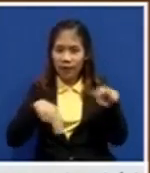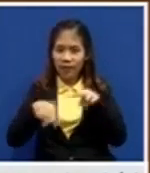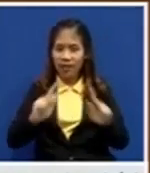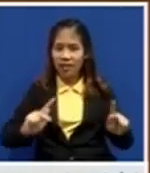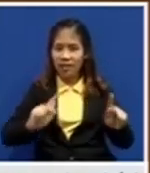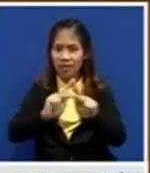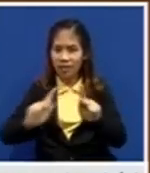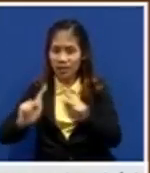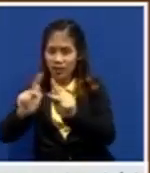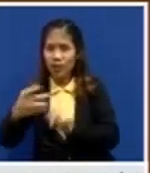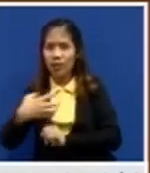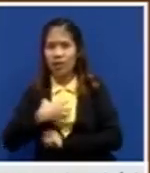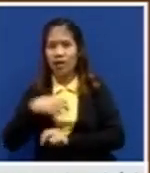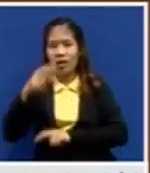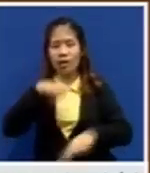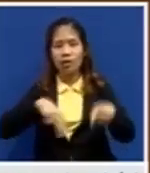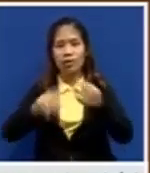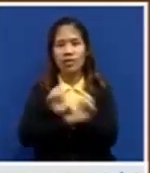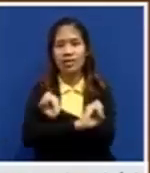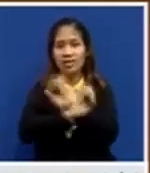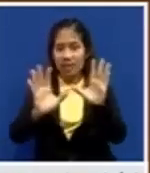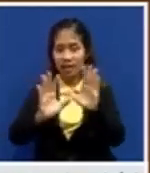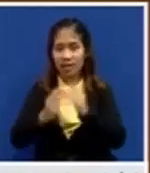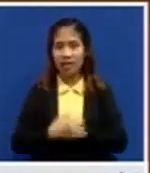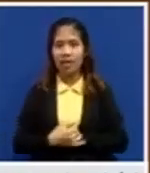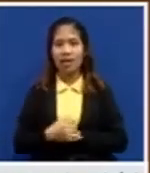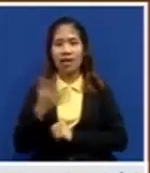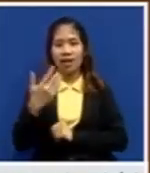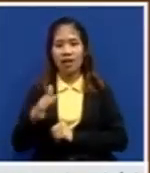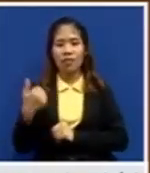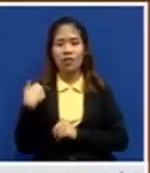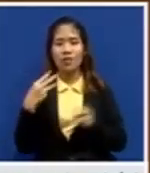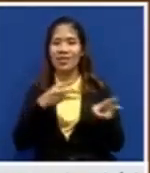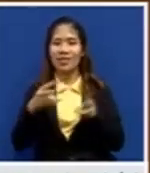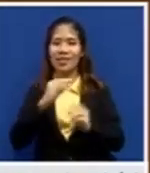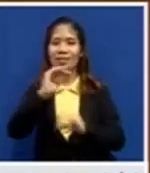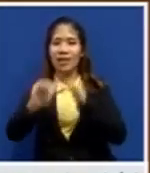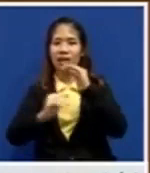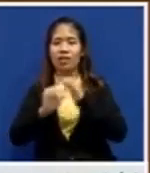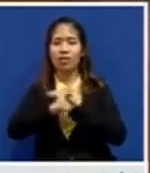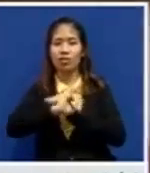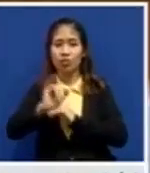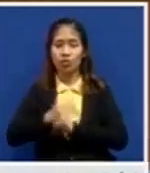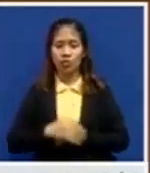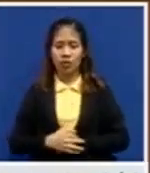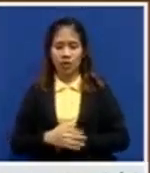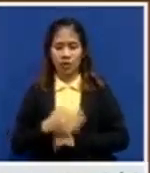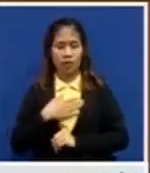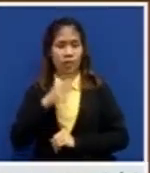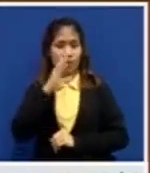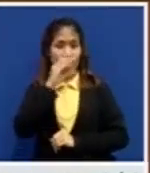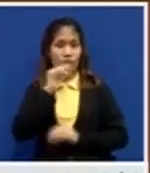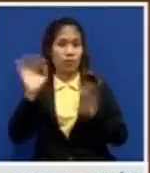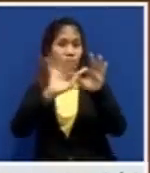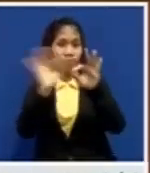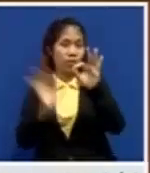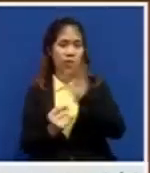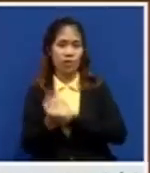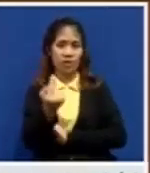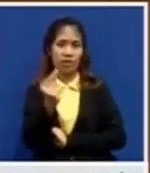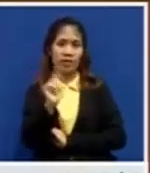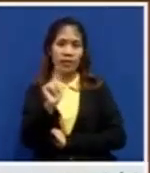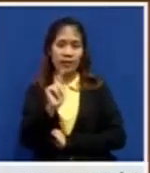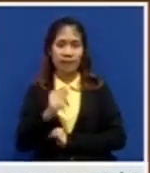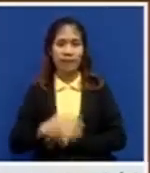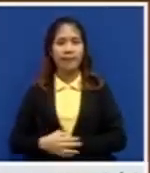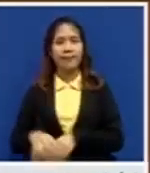กำกับให้มันมีความโปร่งใสให้มันเดินไปสู่ทิศทางที่ถูกต้องฉะนั้นผมจะพูดประโยคเดียวครับว่